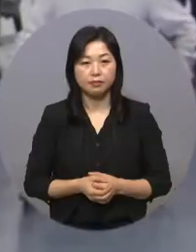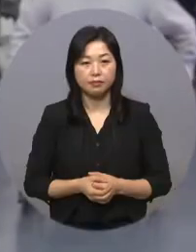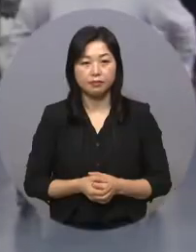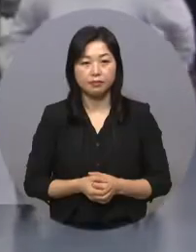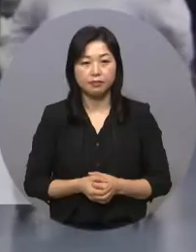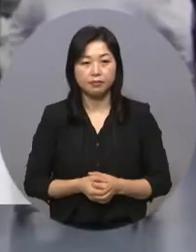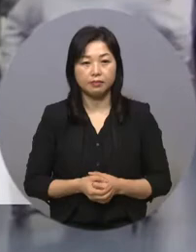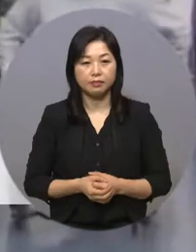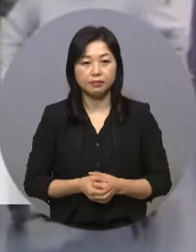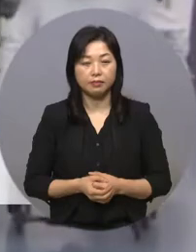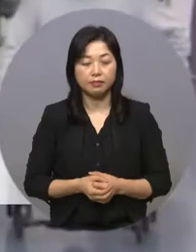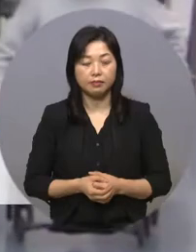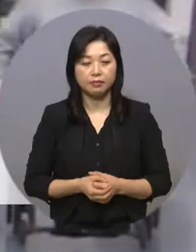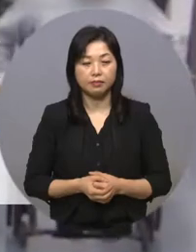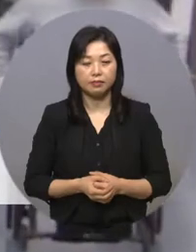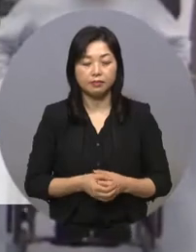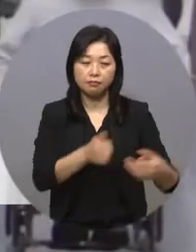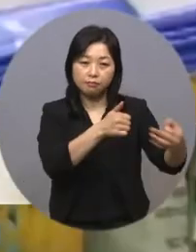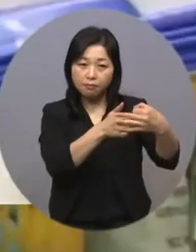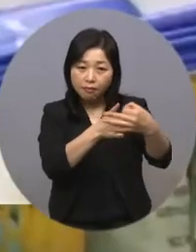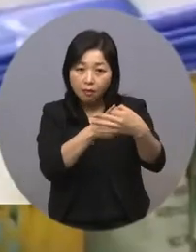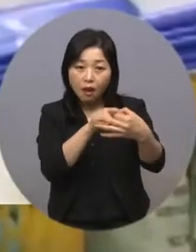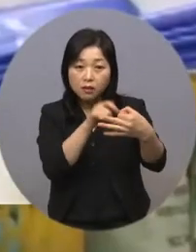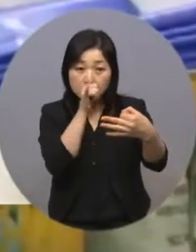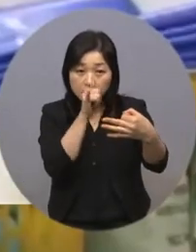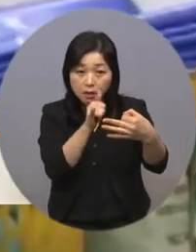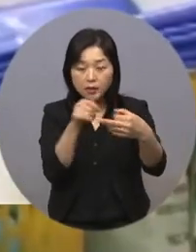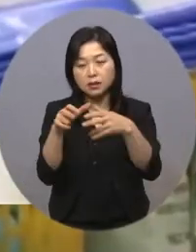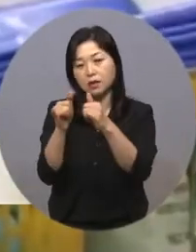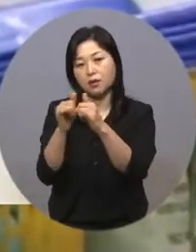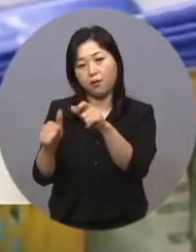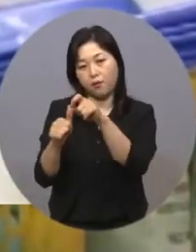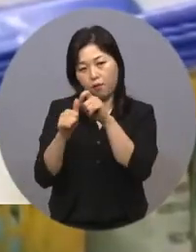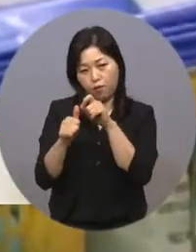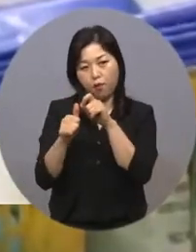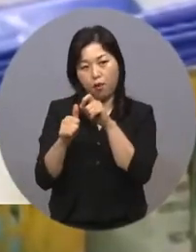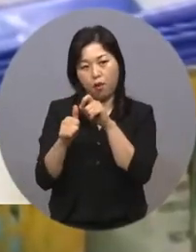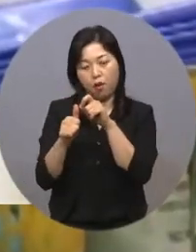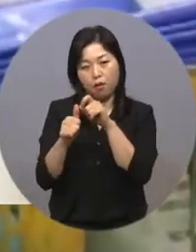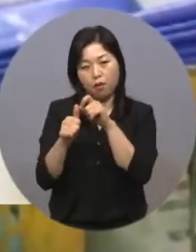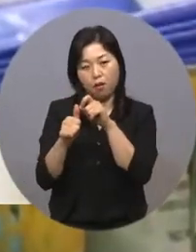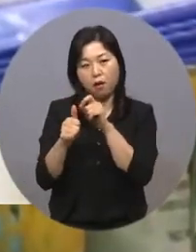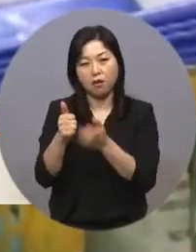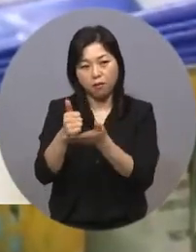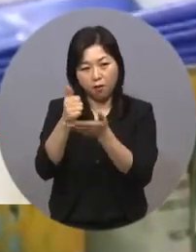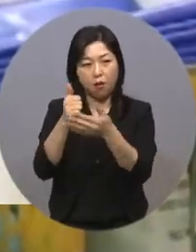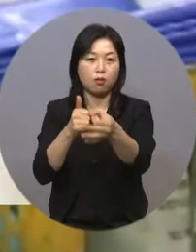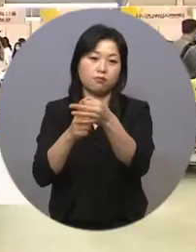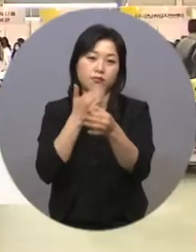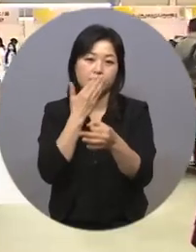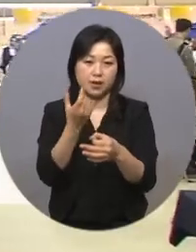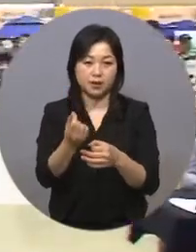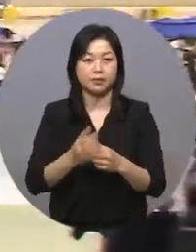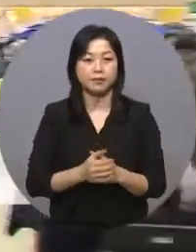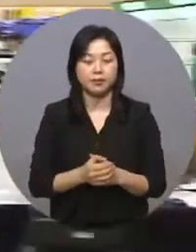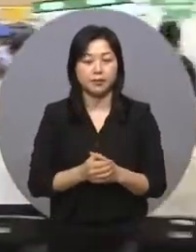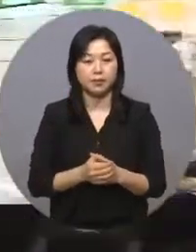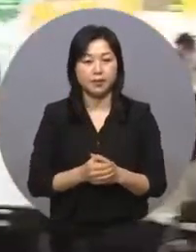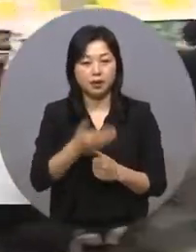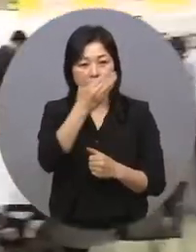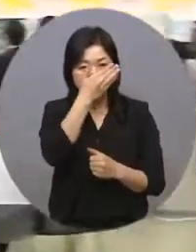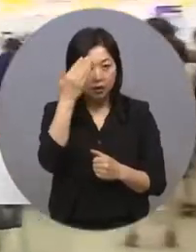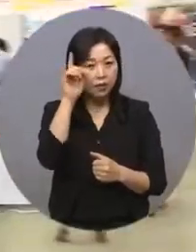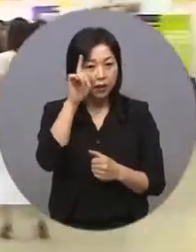앞으로 타 장려금을 받은 경우에도 장애인 고용 장려금을 받을 수 있습니다 또한 청년 대일